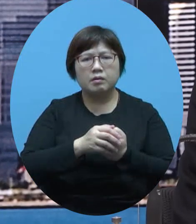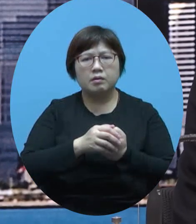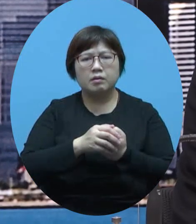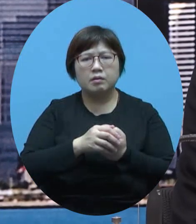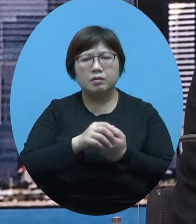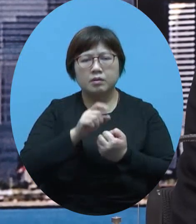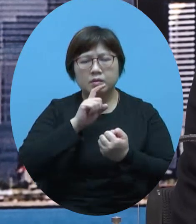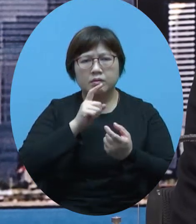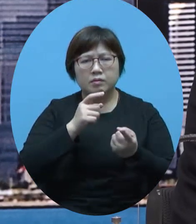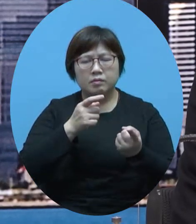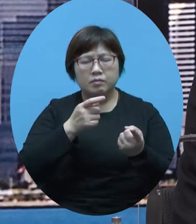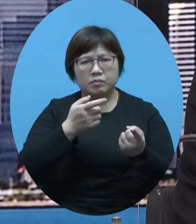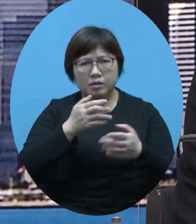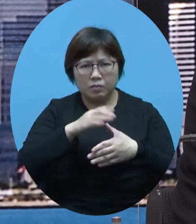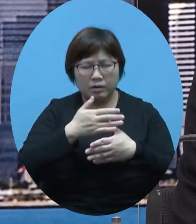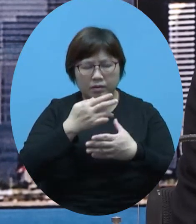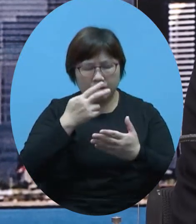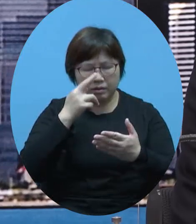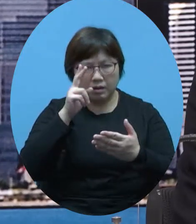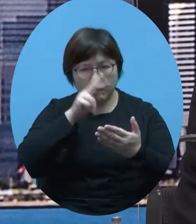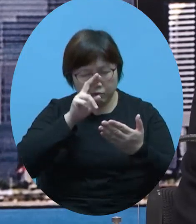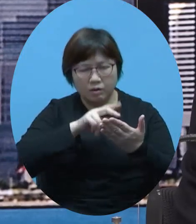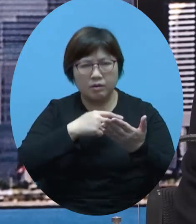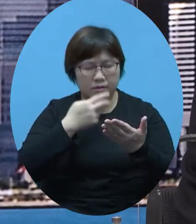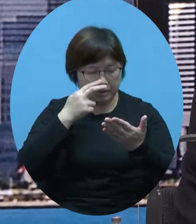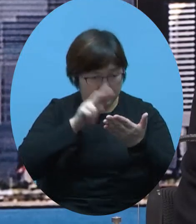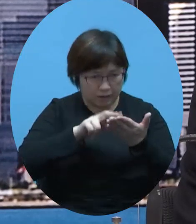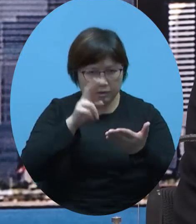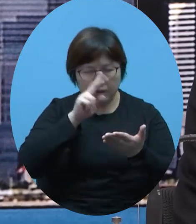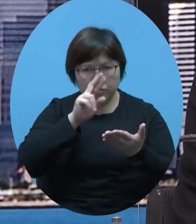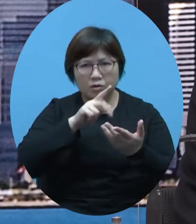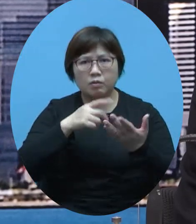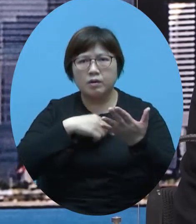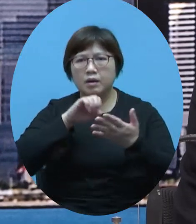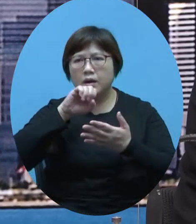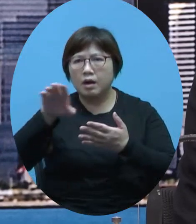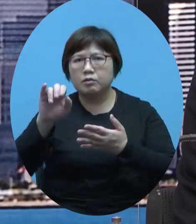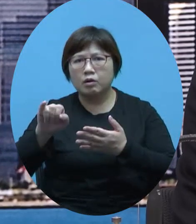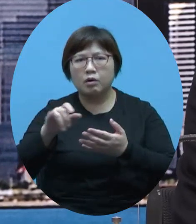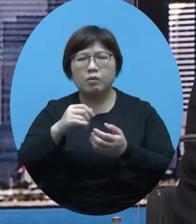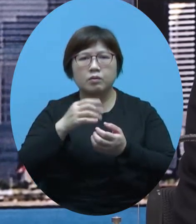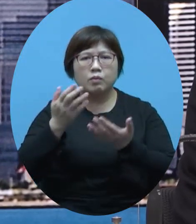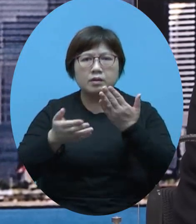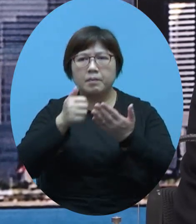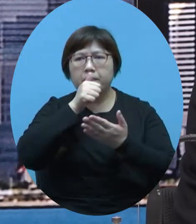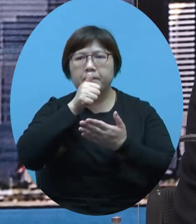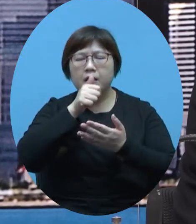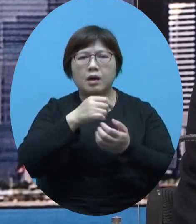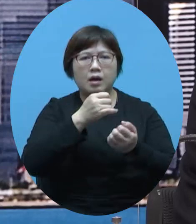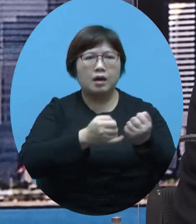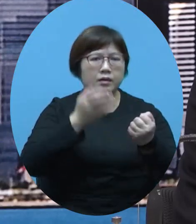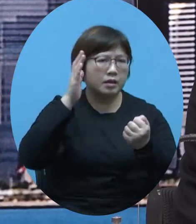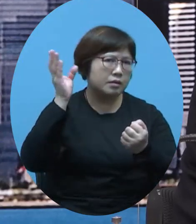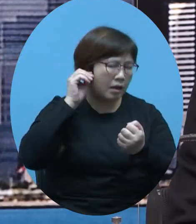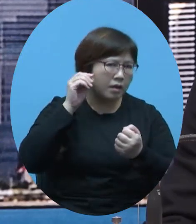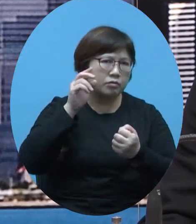係因為咁樣睇錯或者叫錯，或者嗰、那個爸爸或者個仔聽錯咁咧？這個、呢個咧係要調查嘅